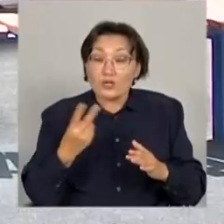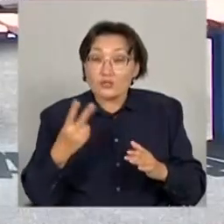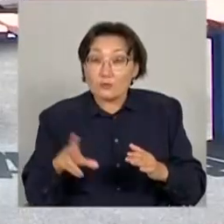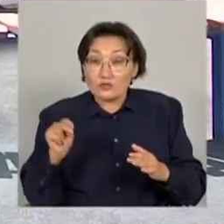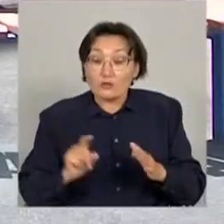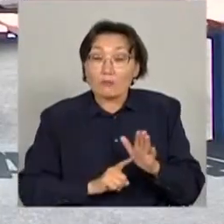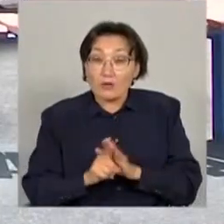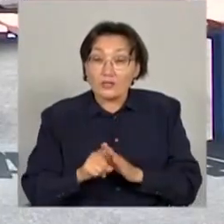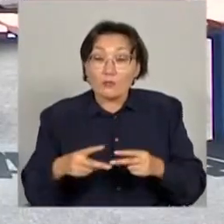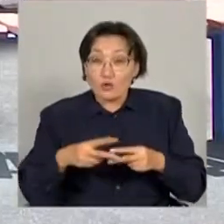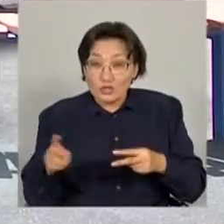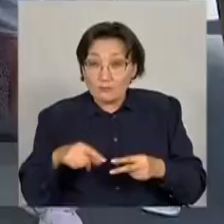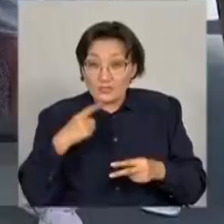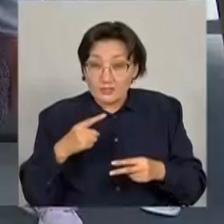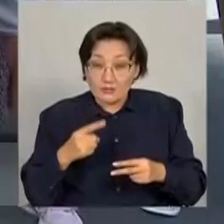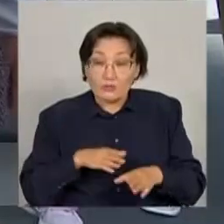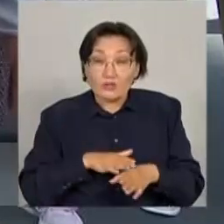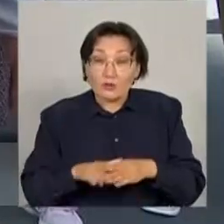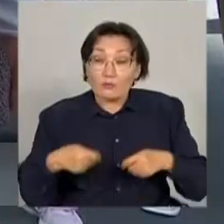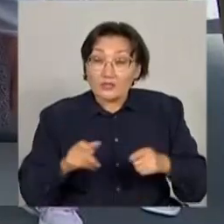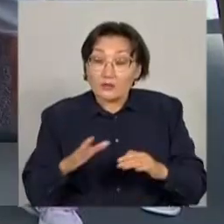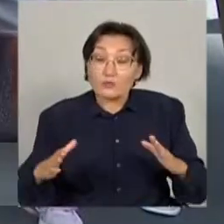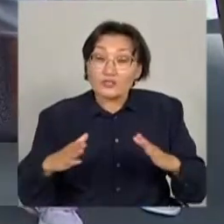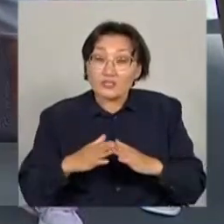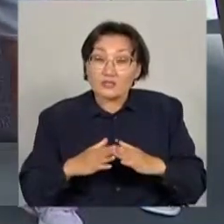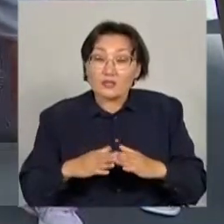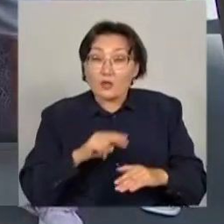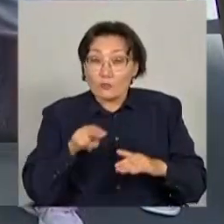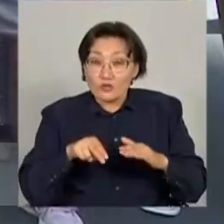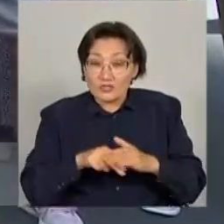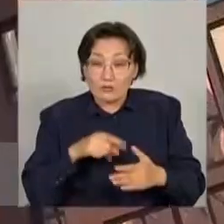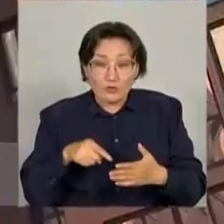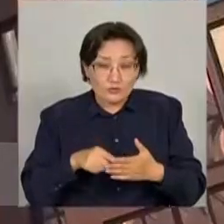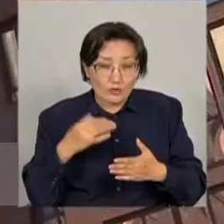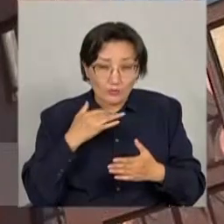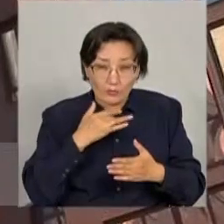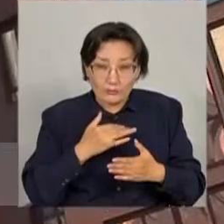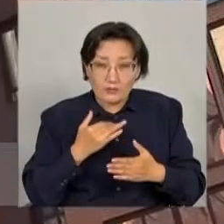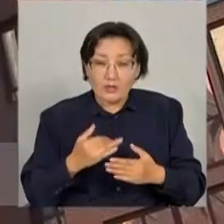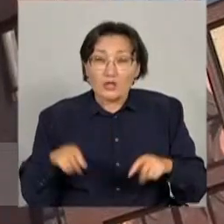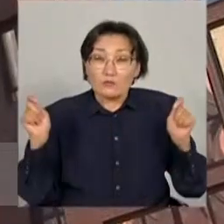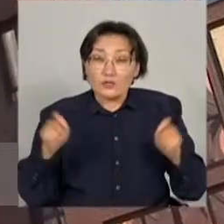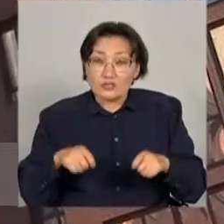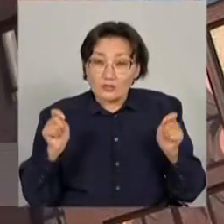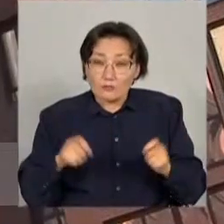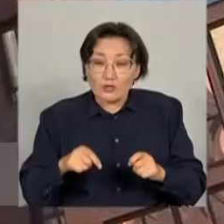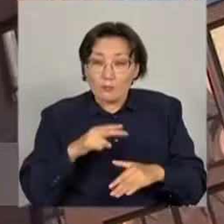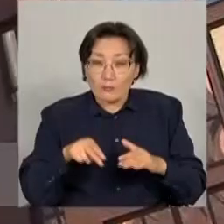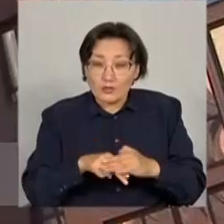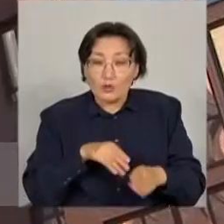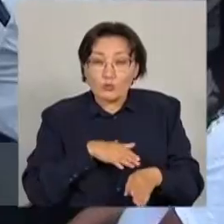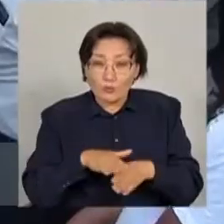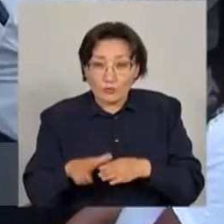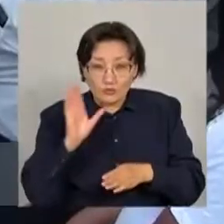Тұрғын үйді қолданысқа толық өткізбегеннің кесірінен ғимараттың жер төлесінде де мәселе өте көп. Жаңбыр жауған сайын ол жақ толып қалады